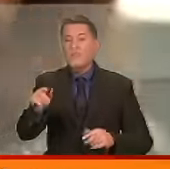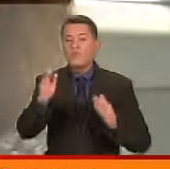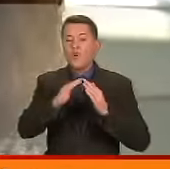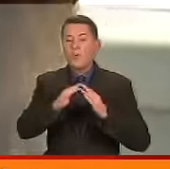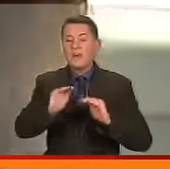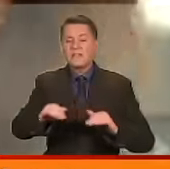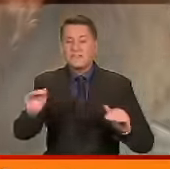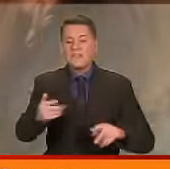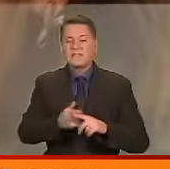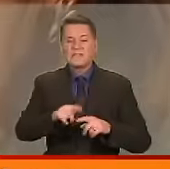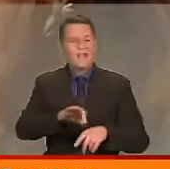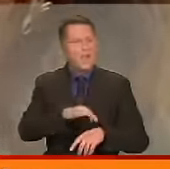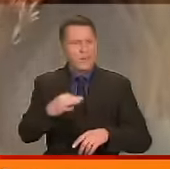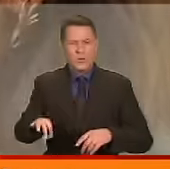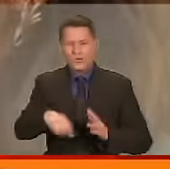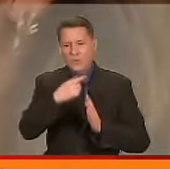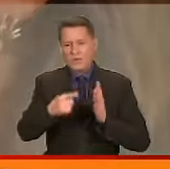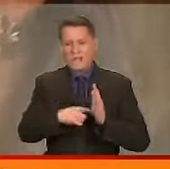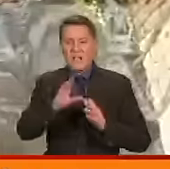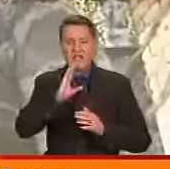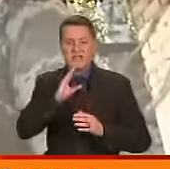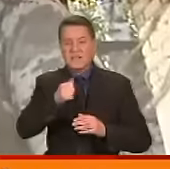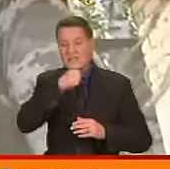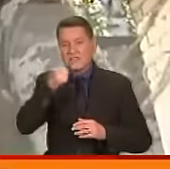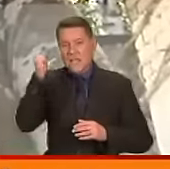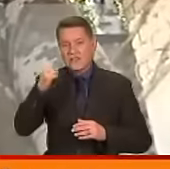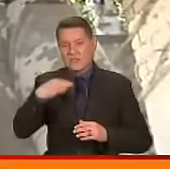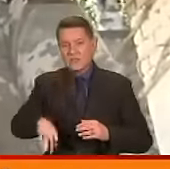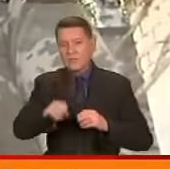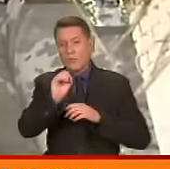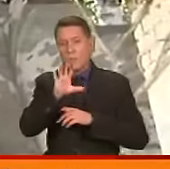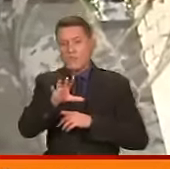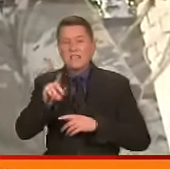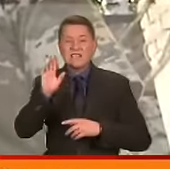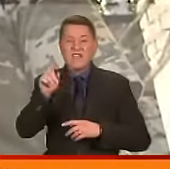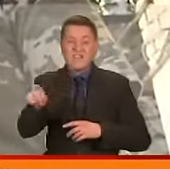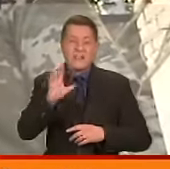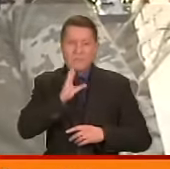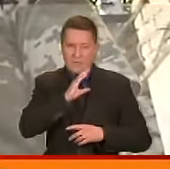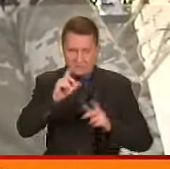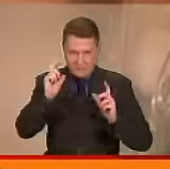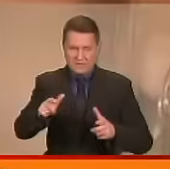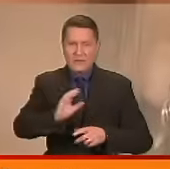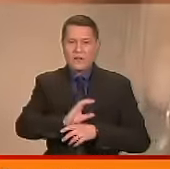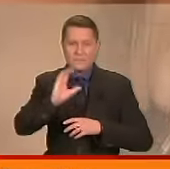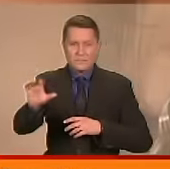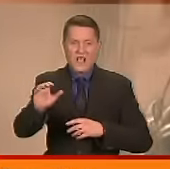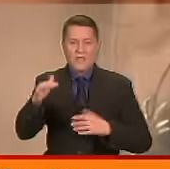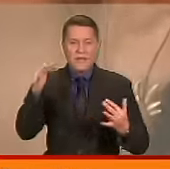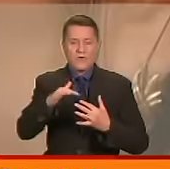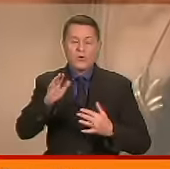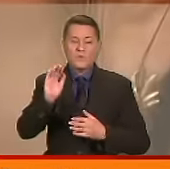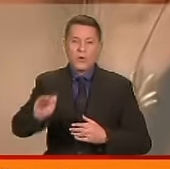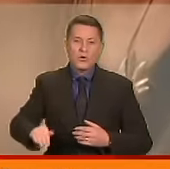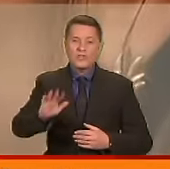це найболючіше питання для жінки. Старшому синові 15. Він материнське рішення схвалив. А от молодшому 5. Коли